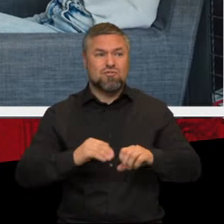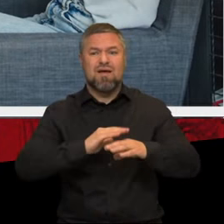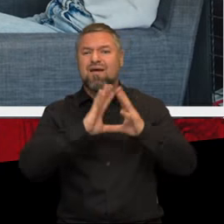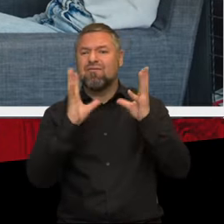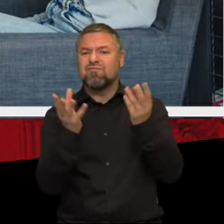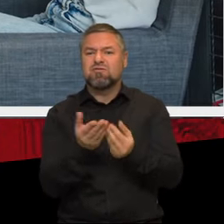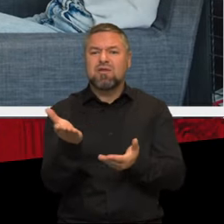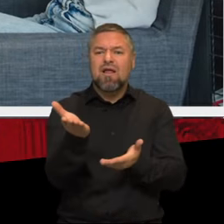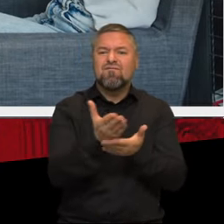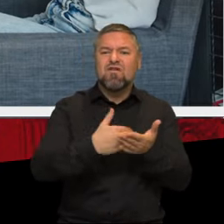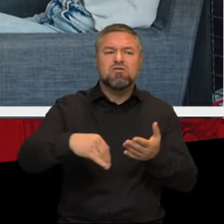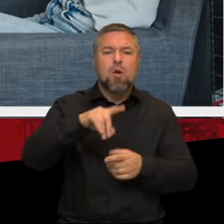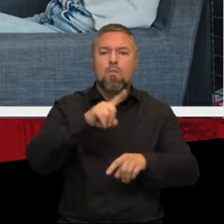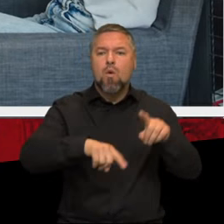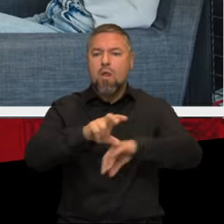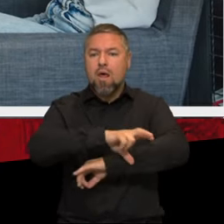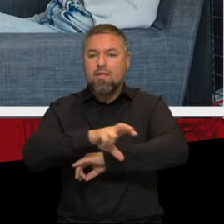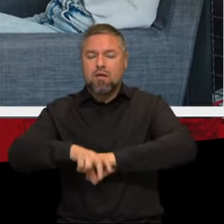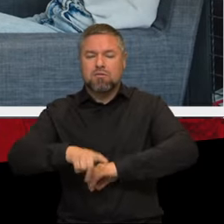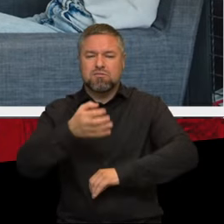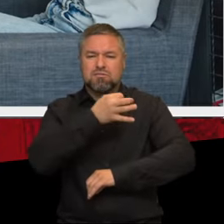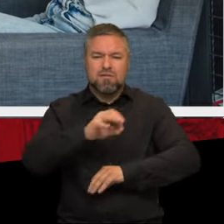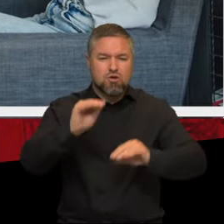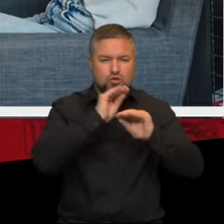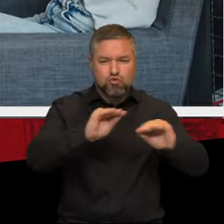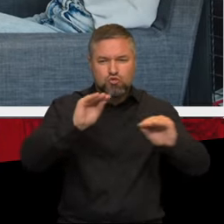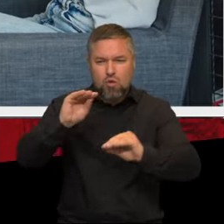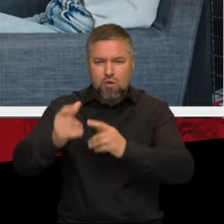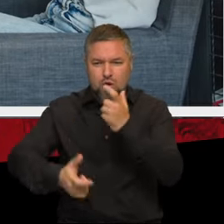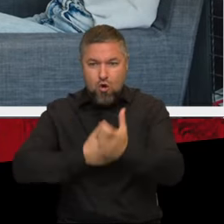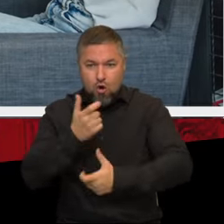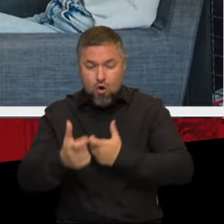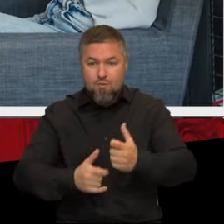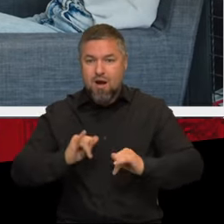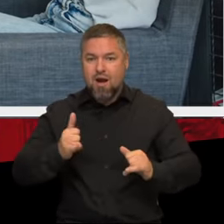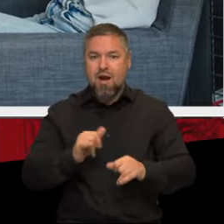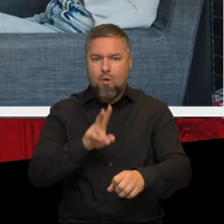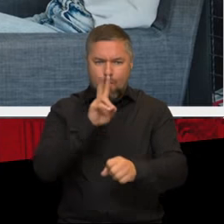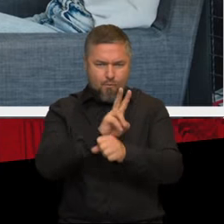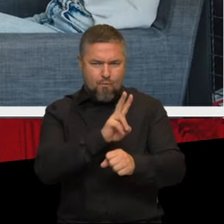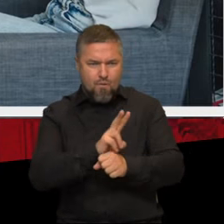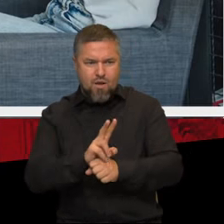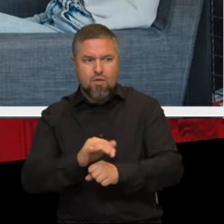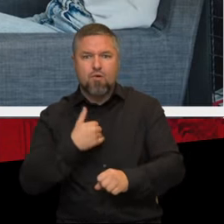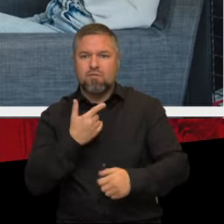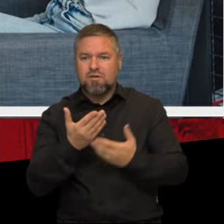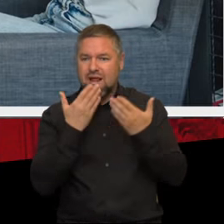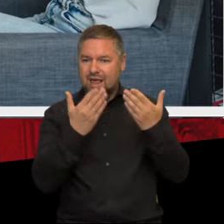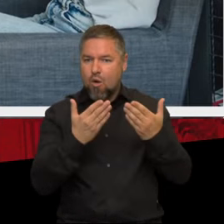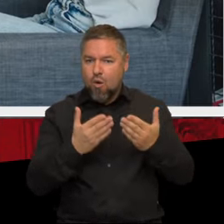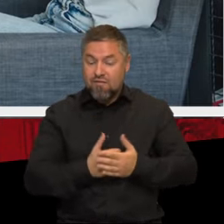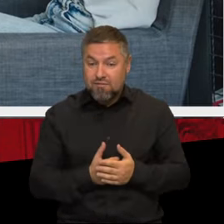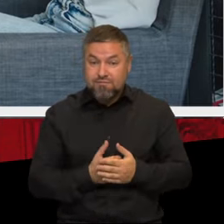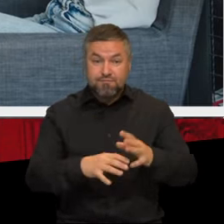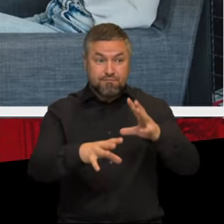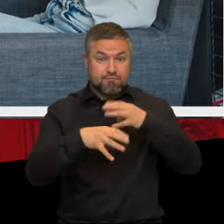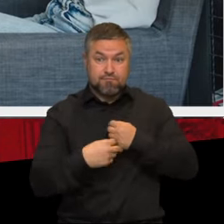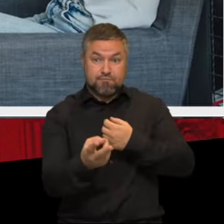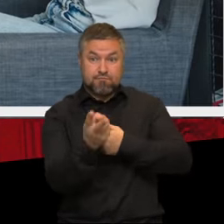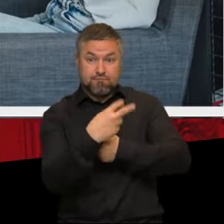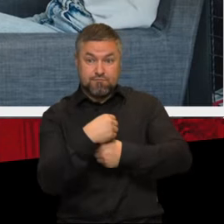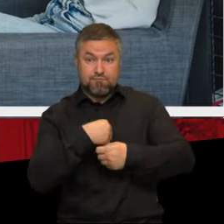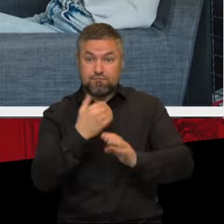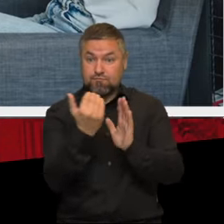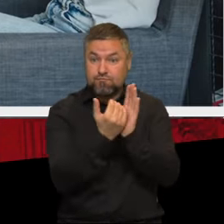wydziałów Politechniki, którzy przejdą cykl specjalnych szkoleń jako mentorów naukowych. Nabór studentów do